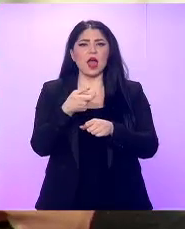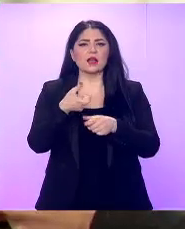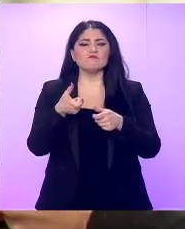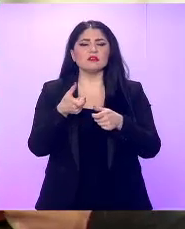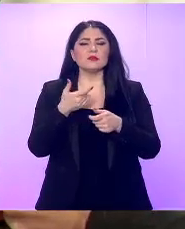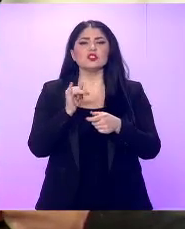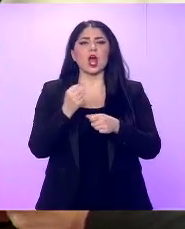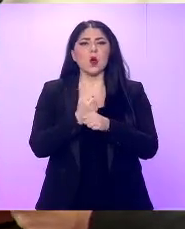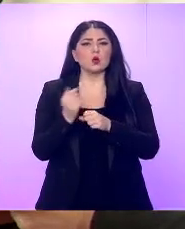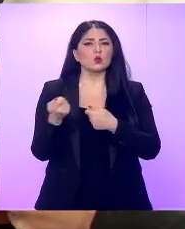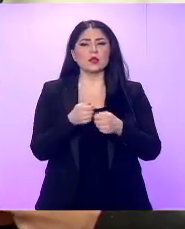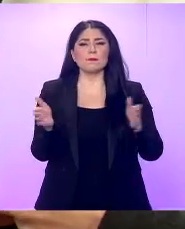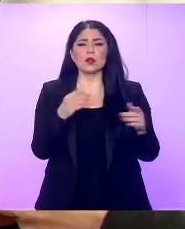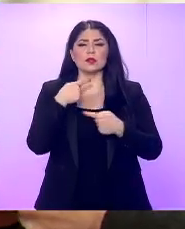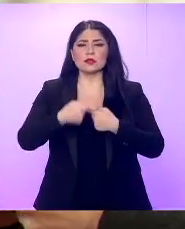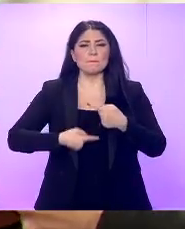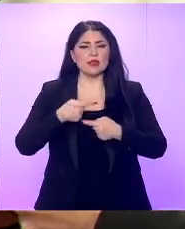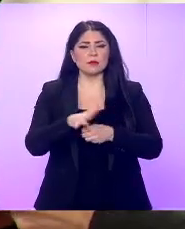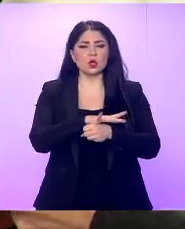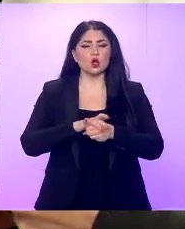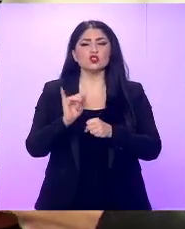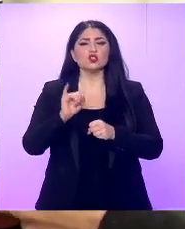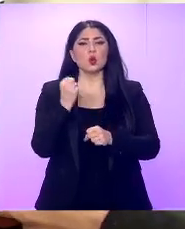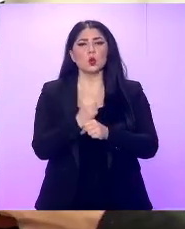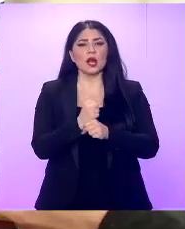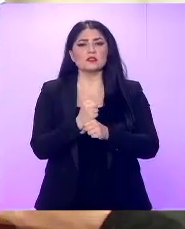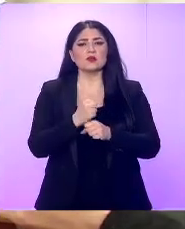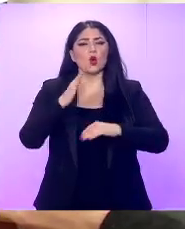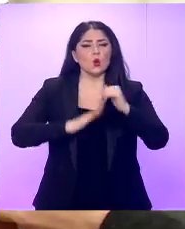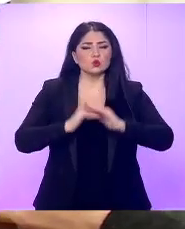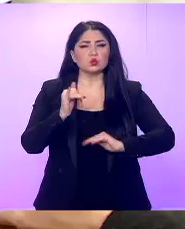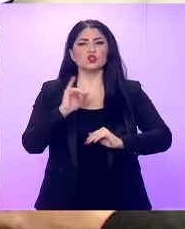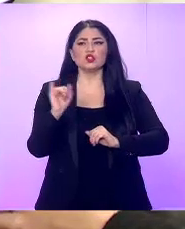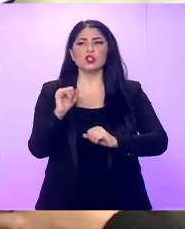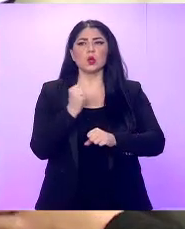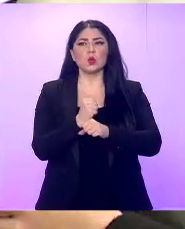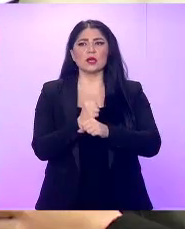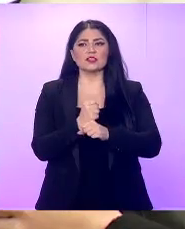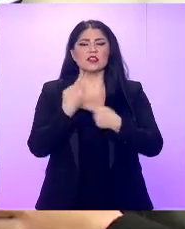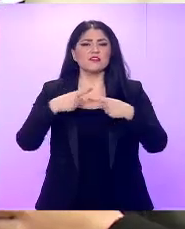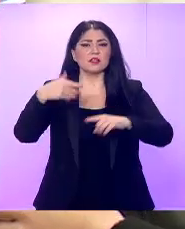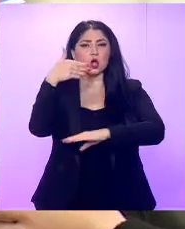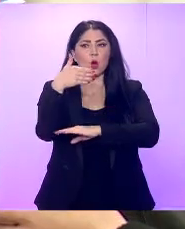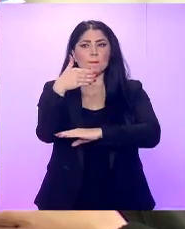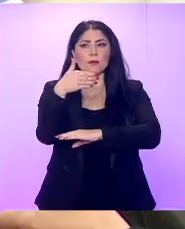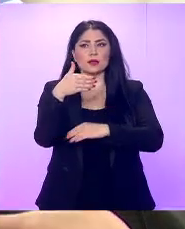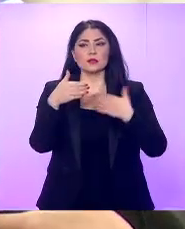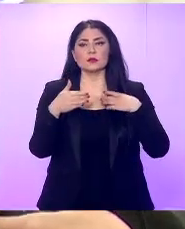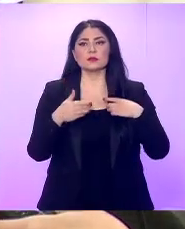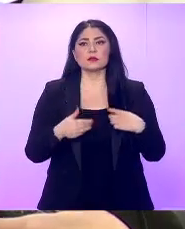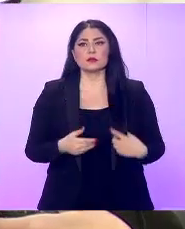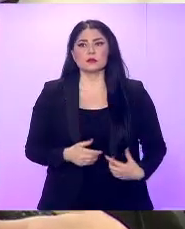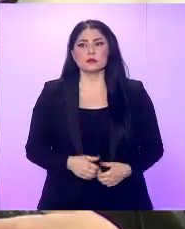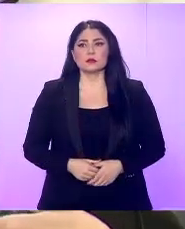această perioadă de pandemie și celor care lucrează pe șantier și celor care lucrează în tot fel de companii unde se fac componente